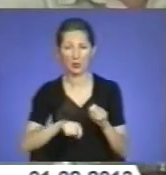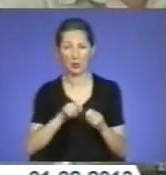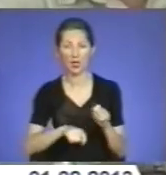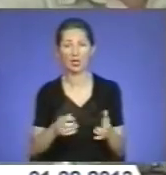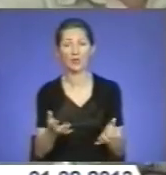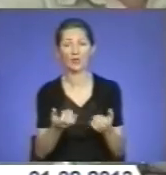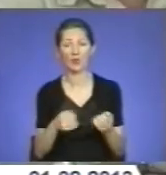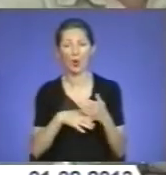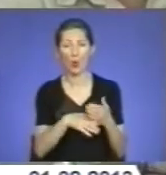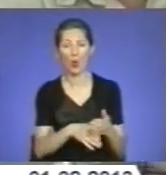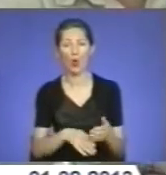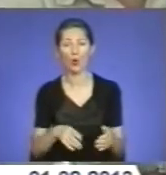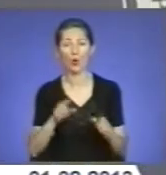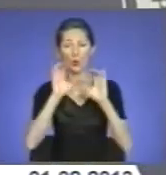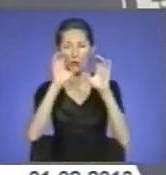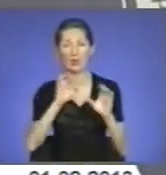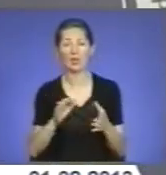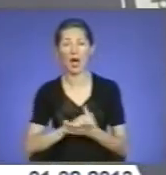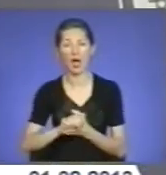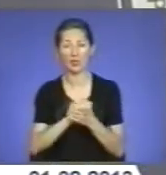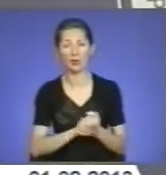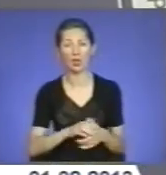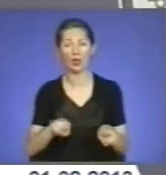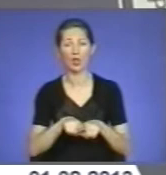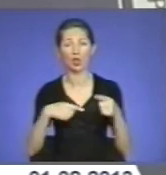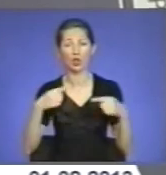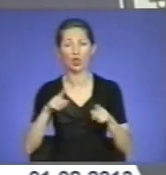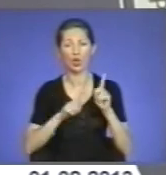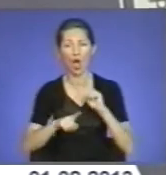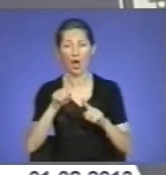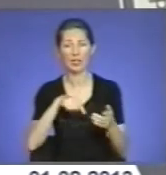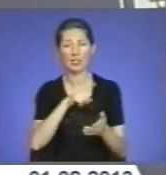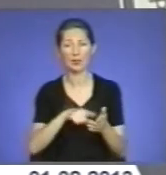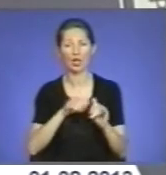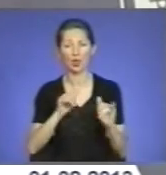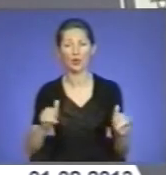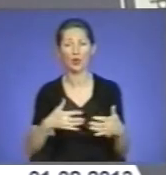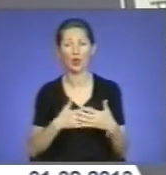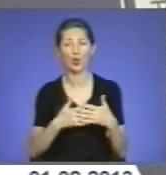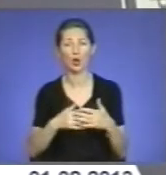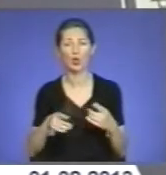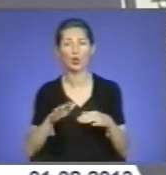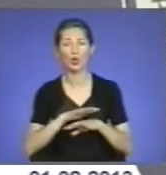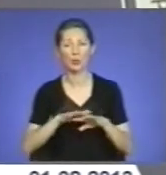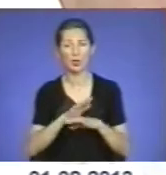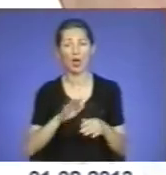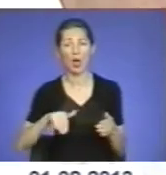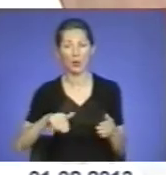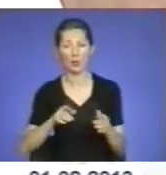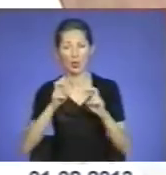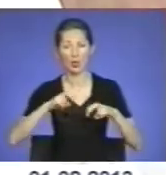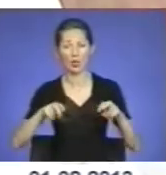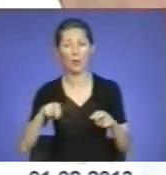Конституційної асамблеї та Координаційної ради з питань розвитку громадянського суспільства, а згодом розглянули при президенті. Нині